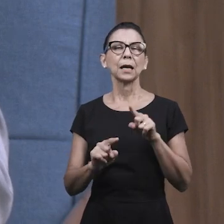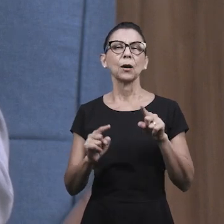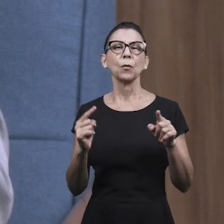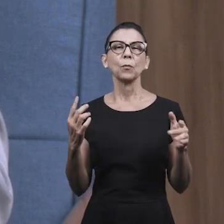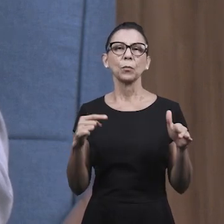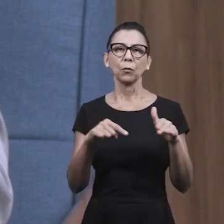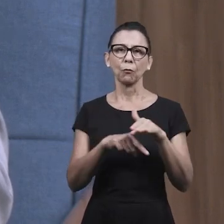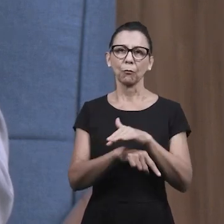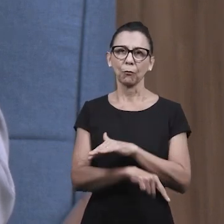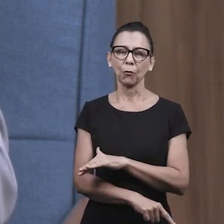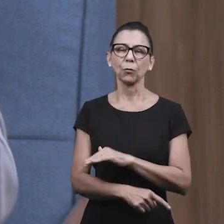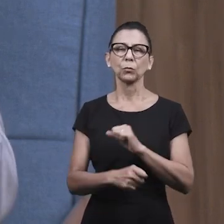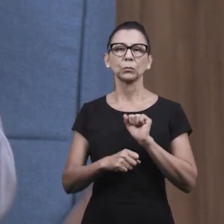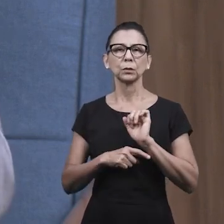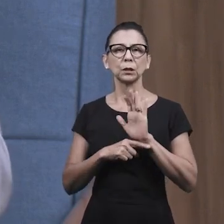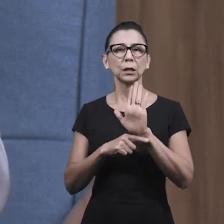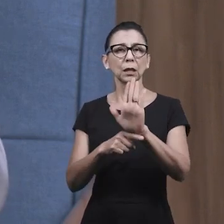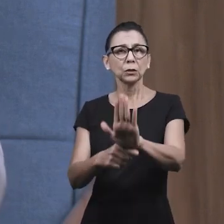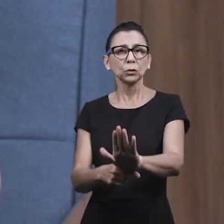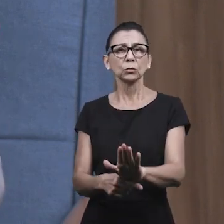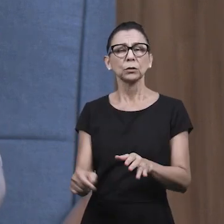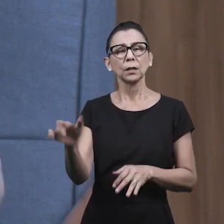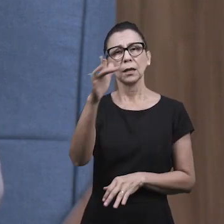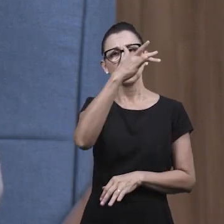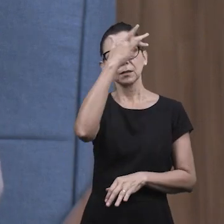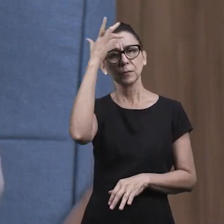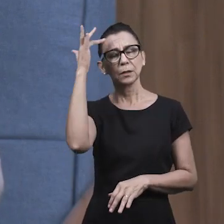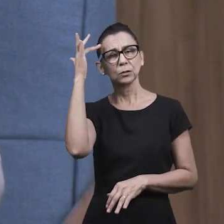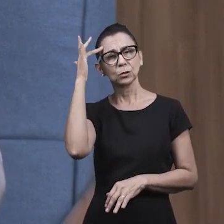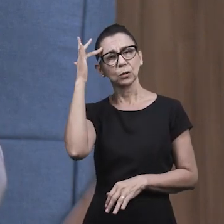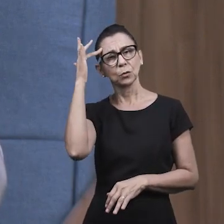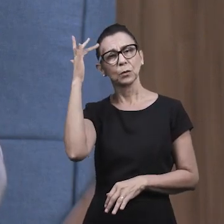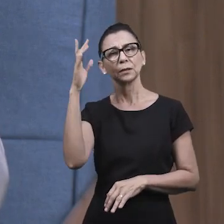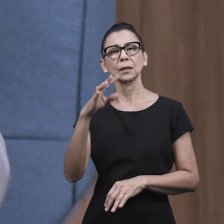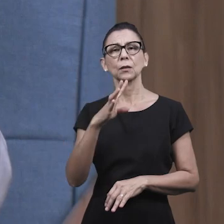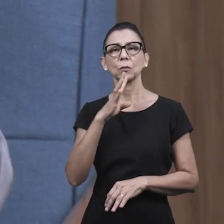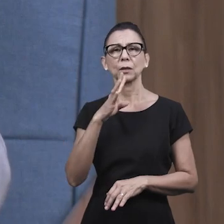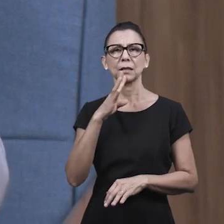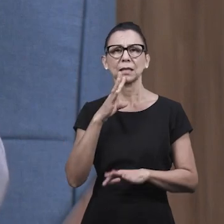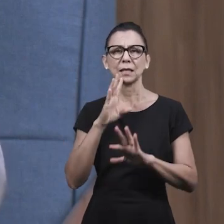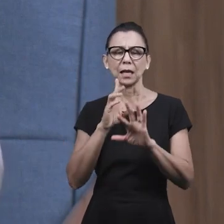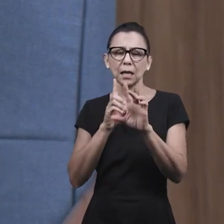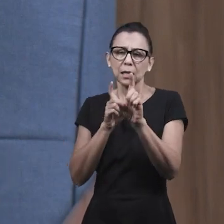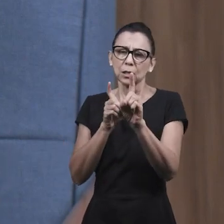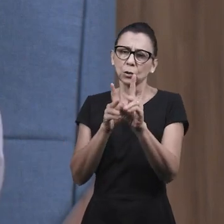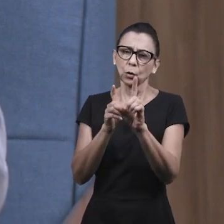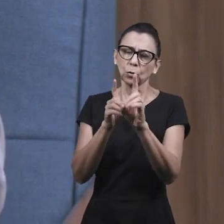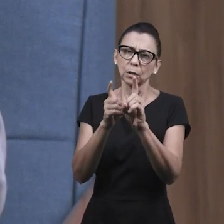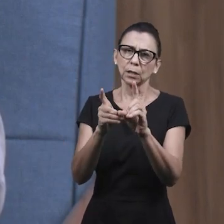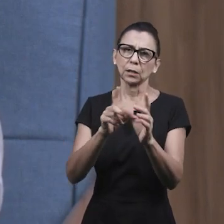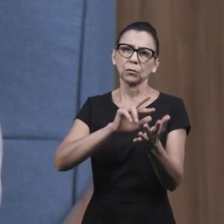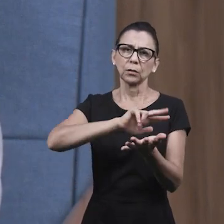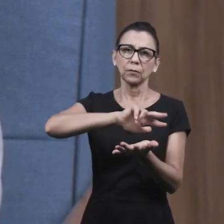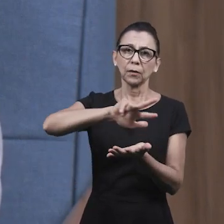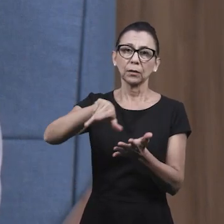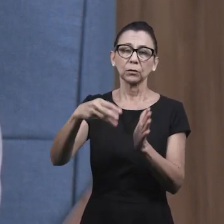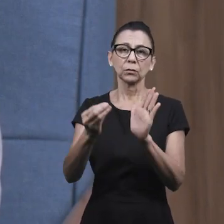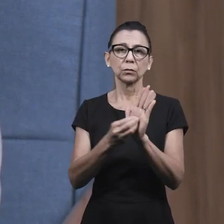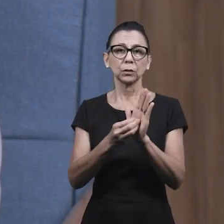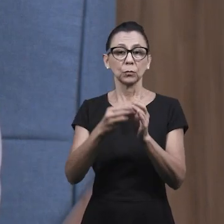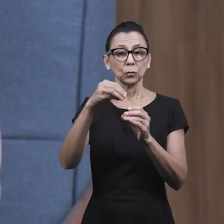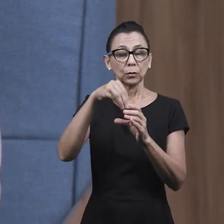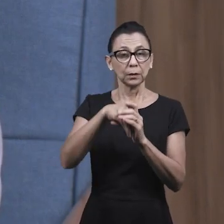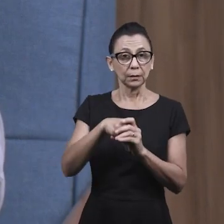beaucoup de personnes. C'est bien dans sa présentation doctrinaire comme dans tous les autres contenus qui composent